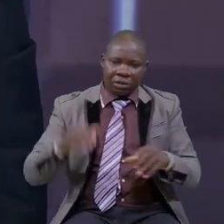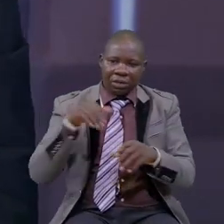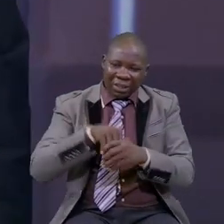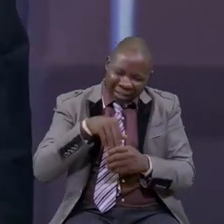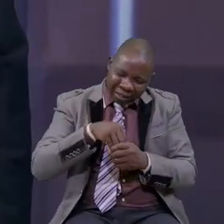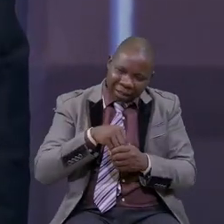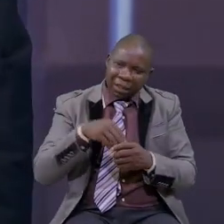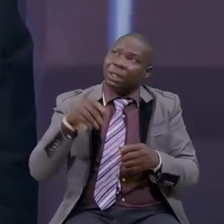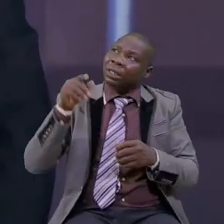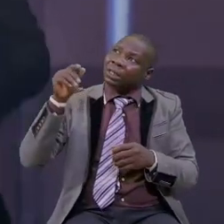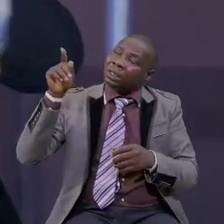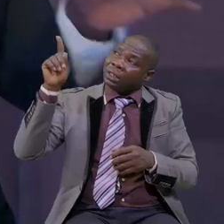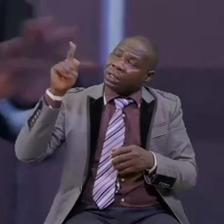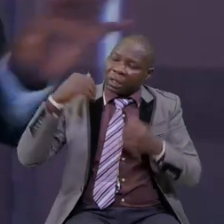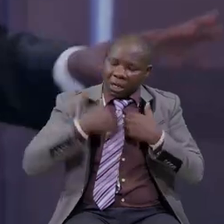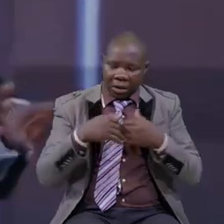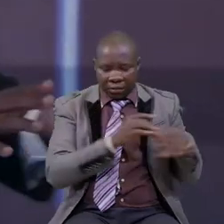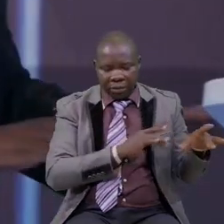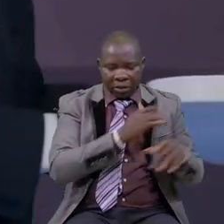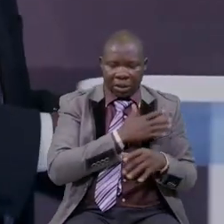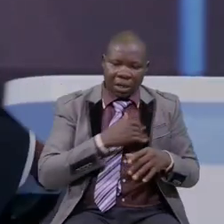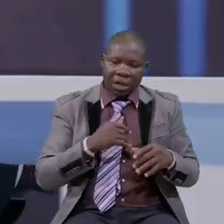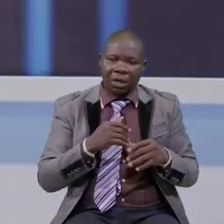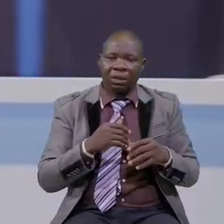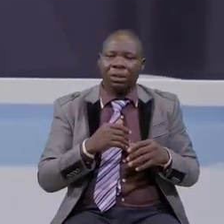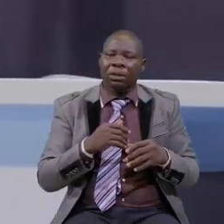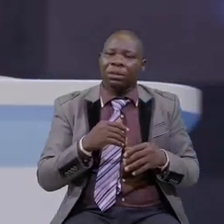Lui, il est miséricordieux et la compassion dans tout